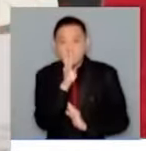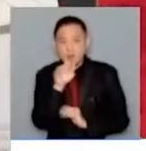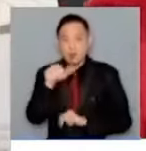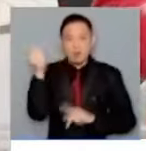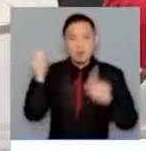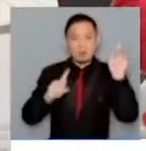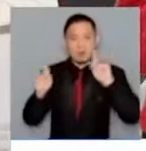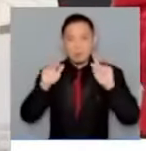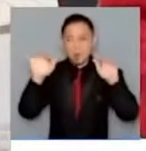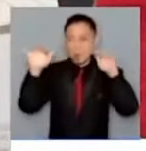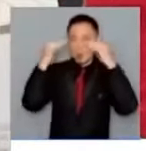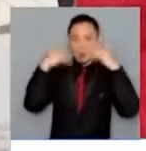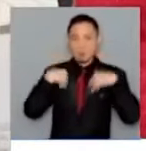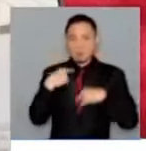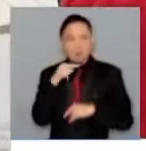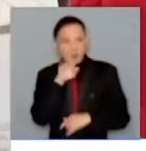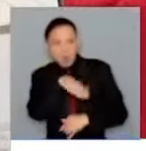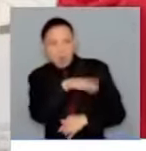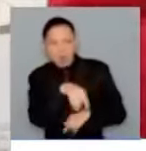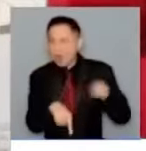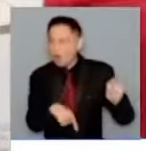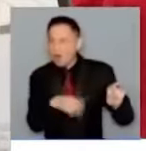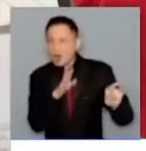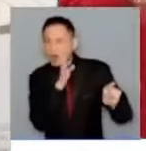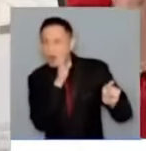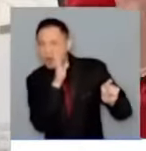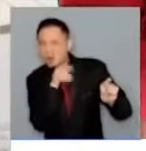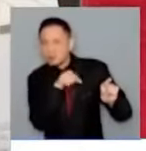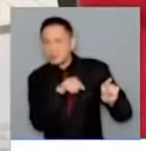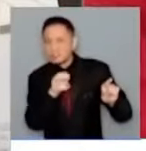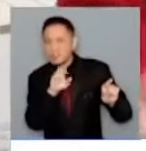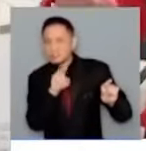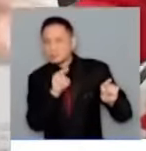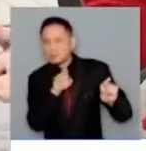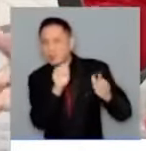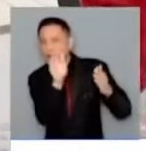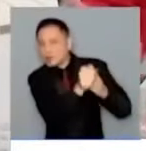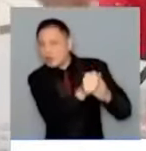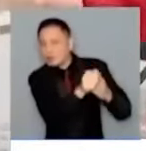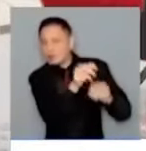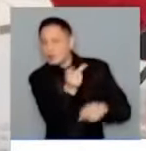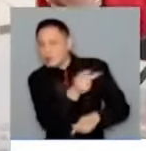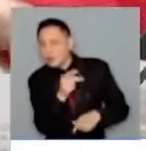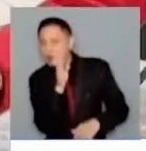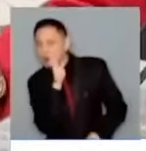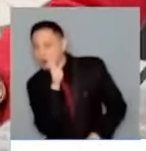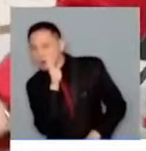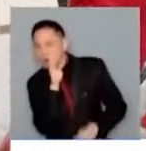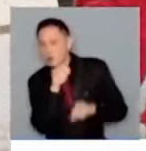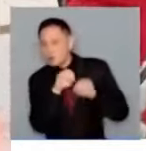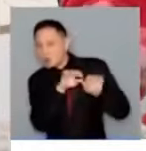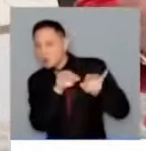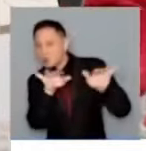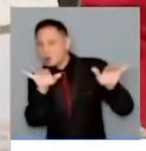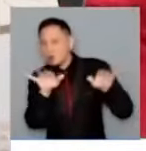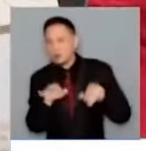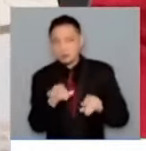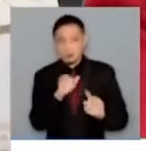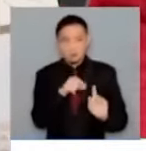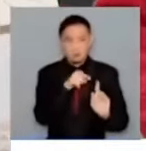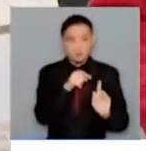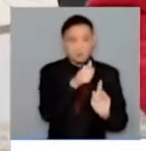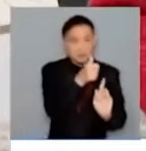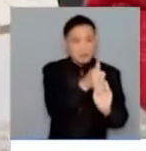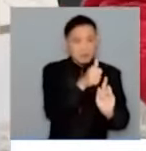mo ay, naku, si Sansu, kabit ni Gani. Ganyan. Lalo na kung ikaw isang kagalang-galang na miyembro ng